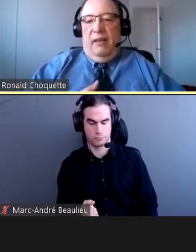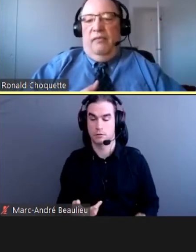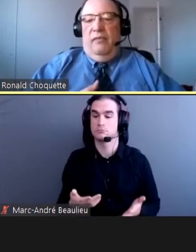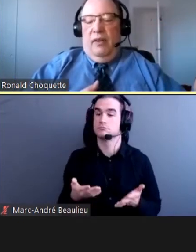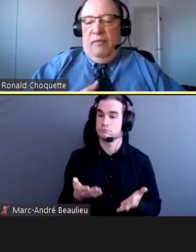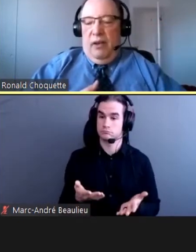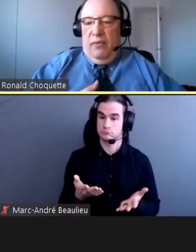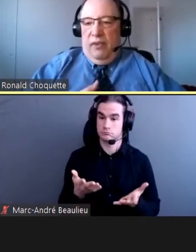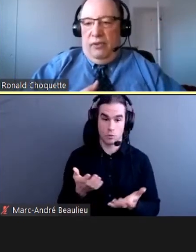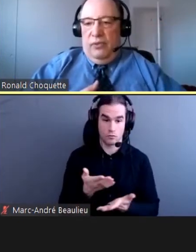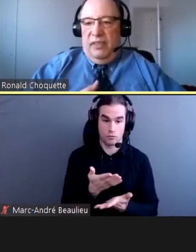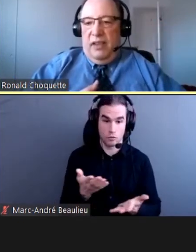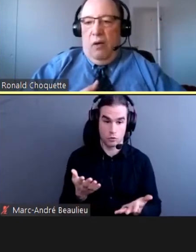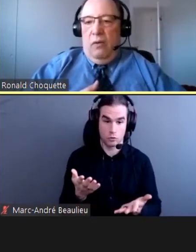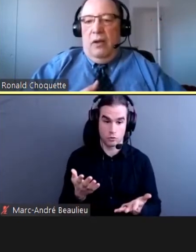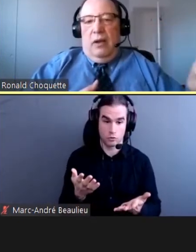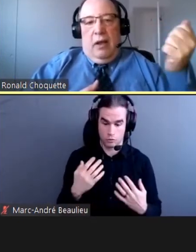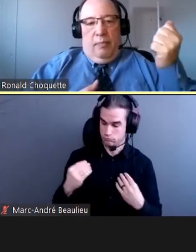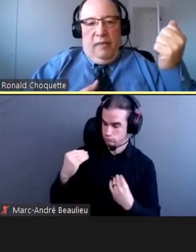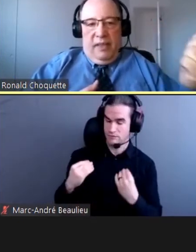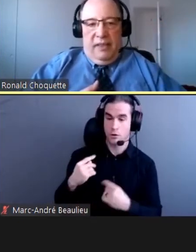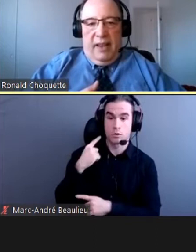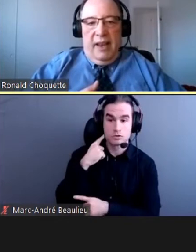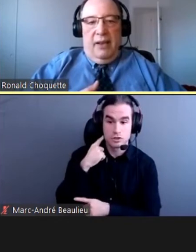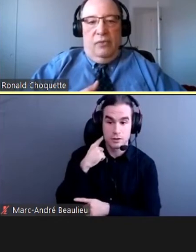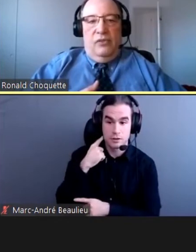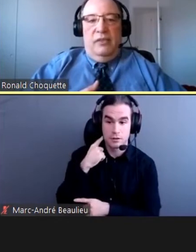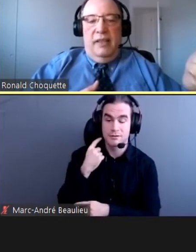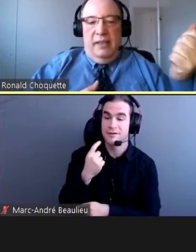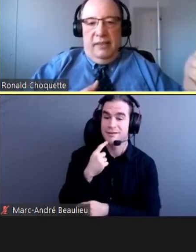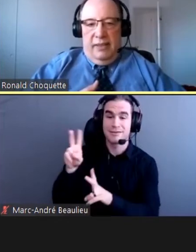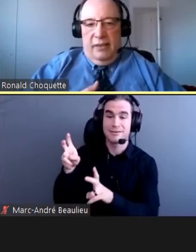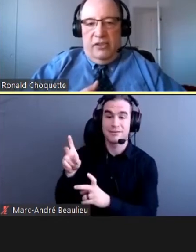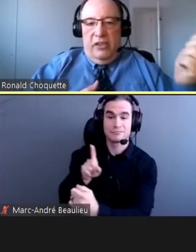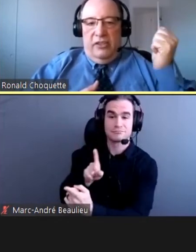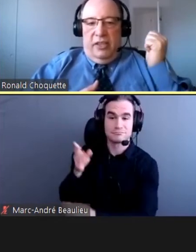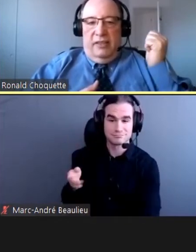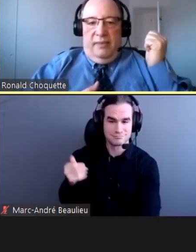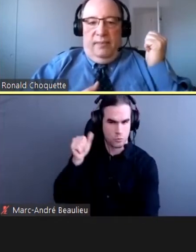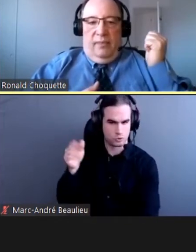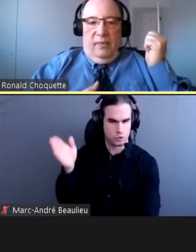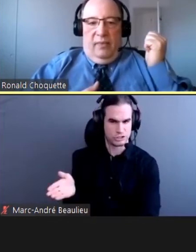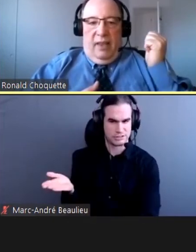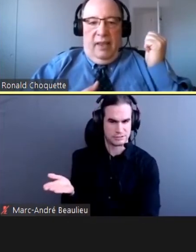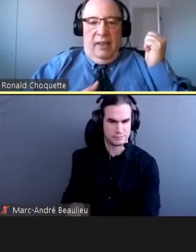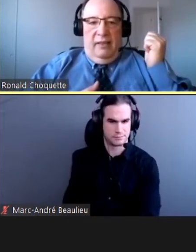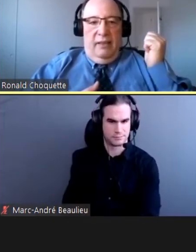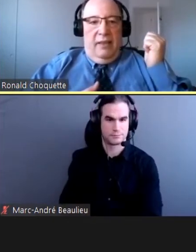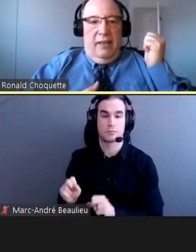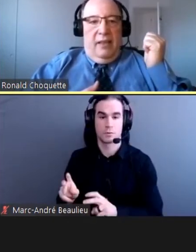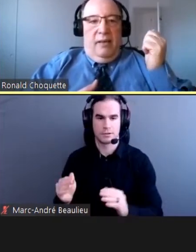voulez faire évaluer votre audition, le professionnel à consulter, c'est l'audiologiste.